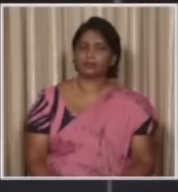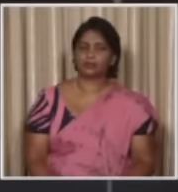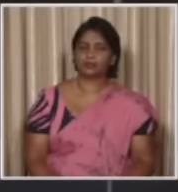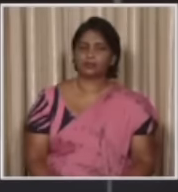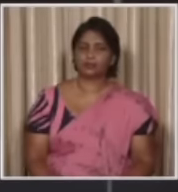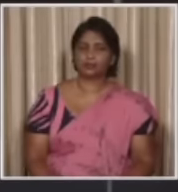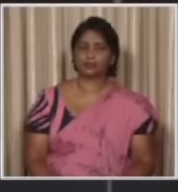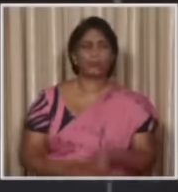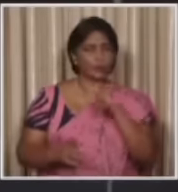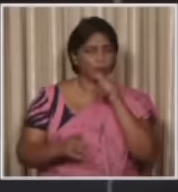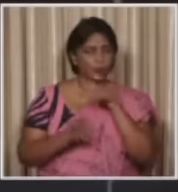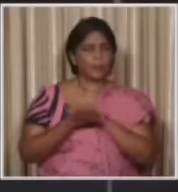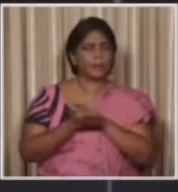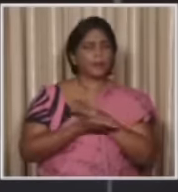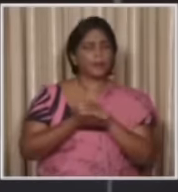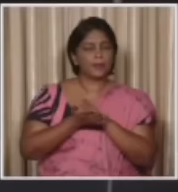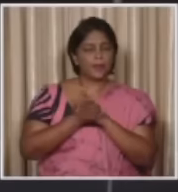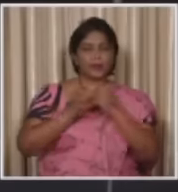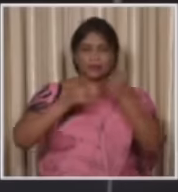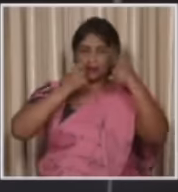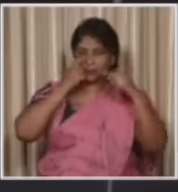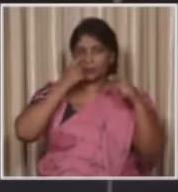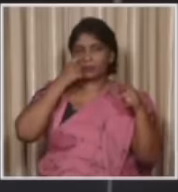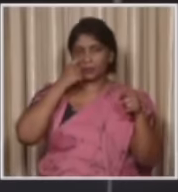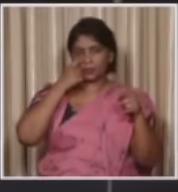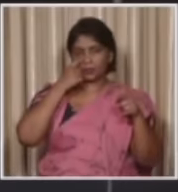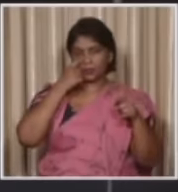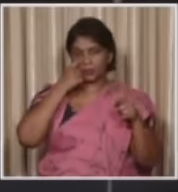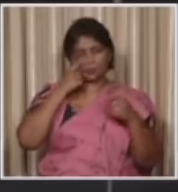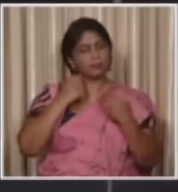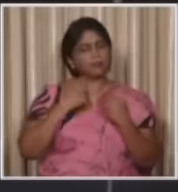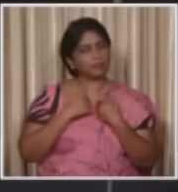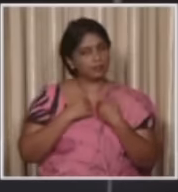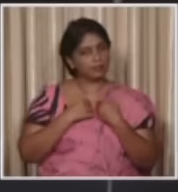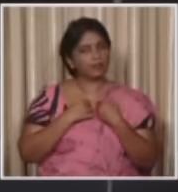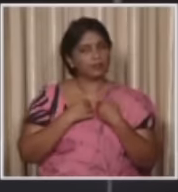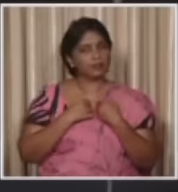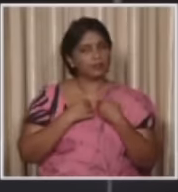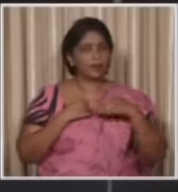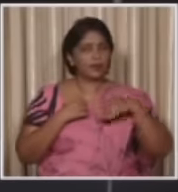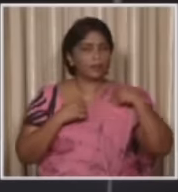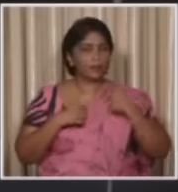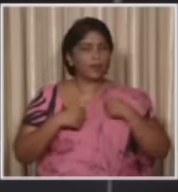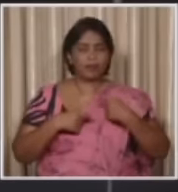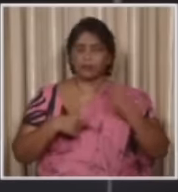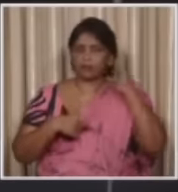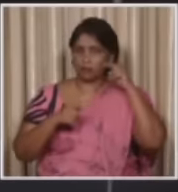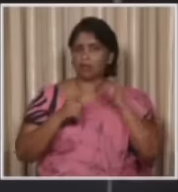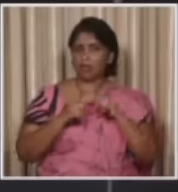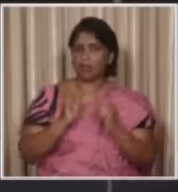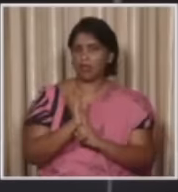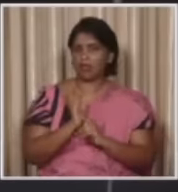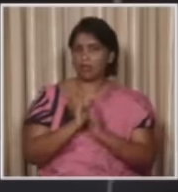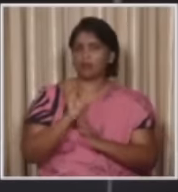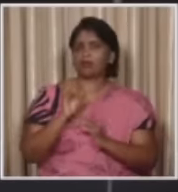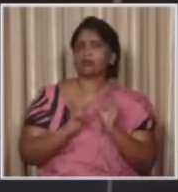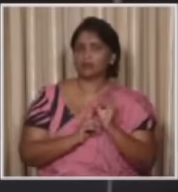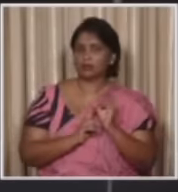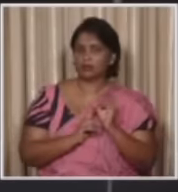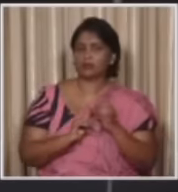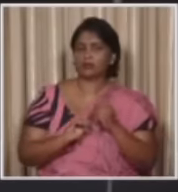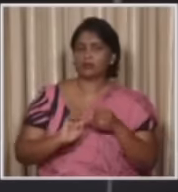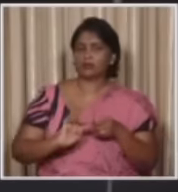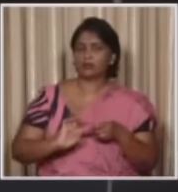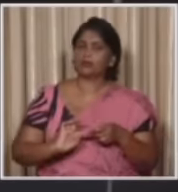මේක ඊටාම පැහැදිලිව මම පැහැදිලි කරගෙන ආවේ. මම එහෙමනම් බේසික් ආගියුමන්ට් එකක් තියෙනවා ගරු කිගල් ඇමතුමා.